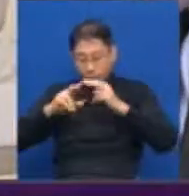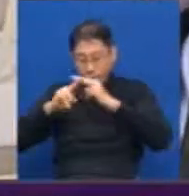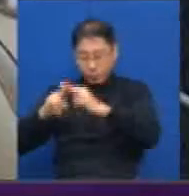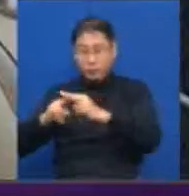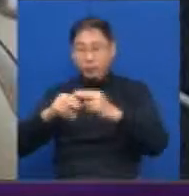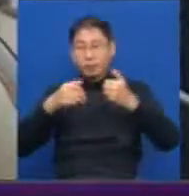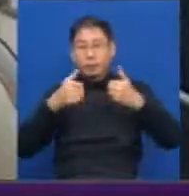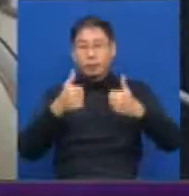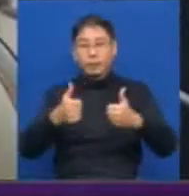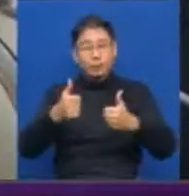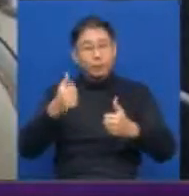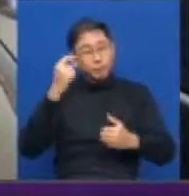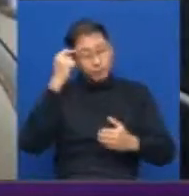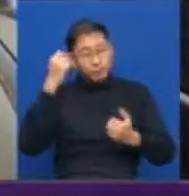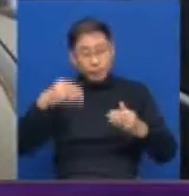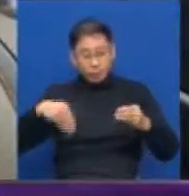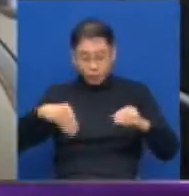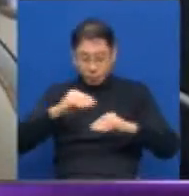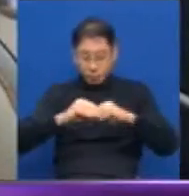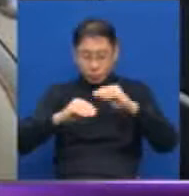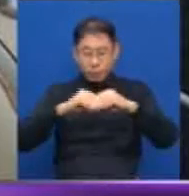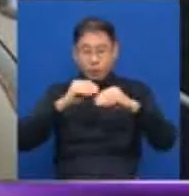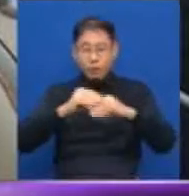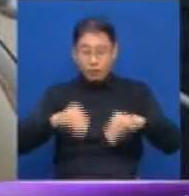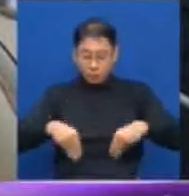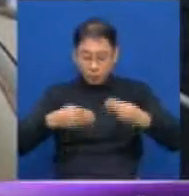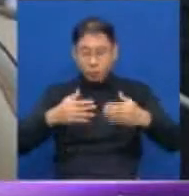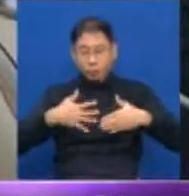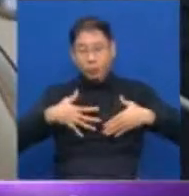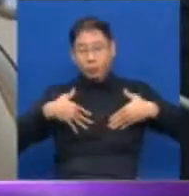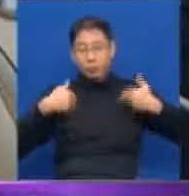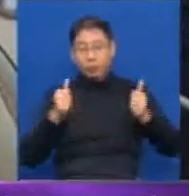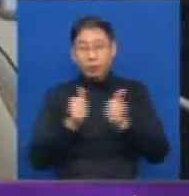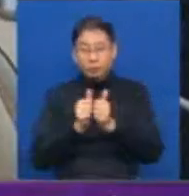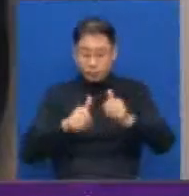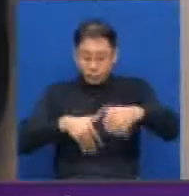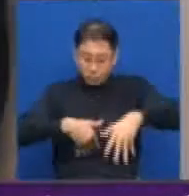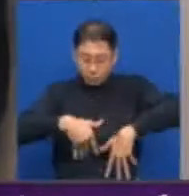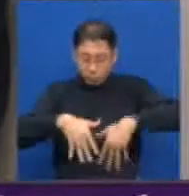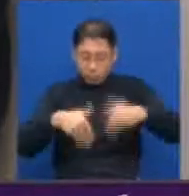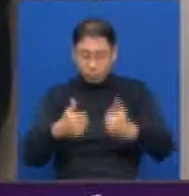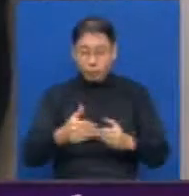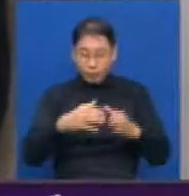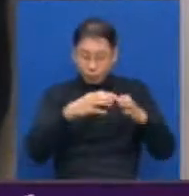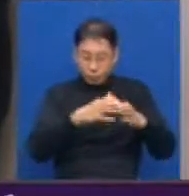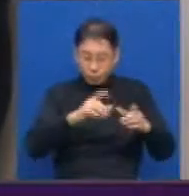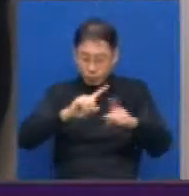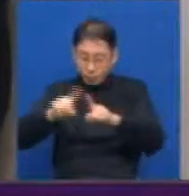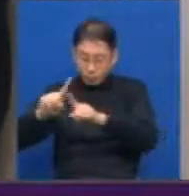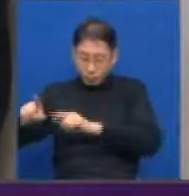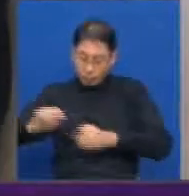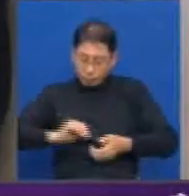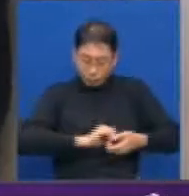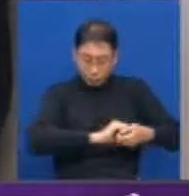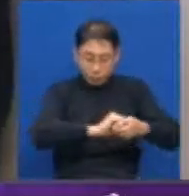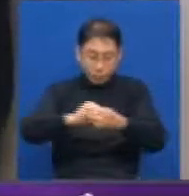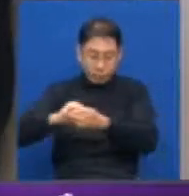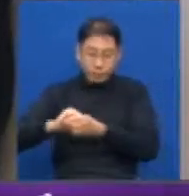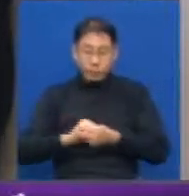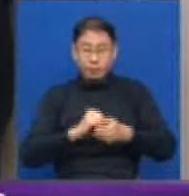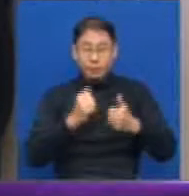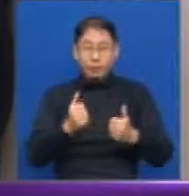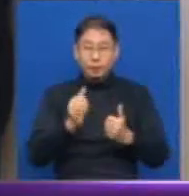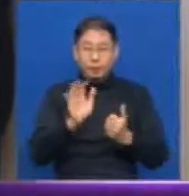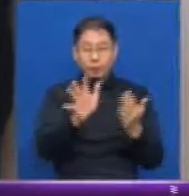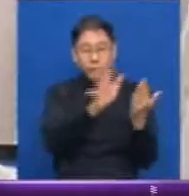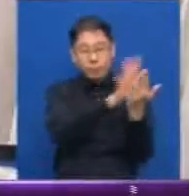ค่อนข้างมากโดยเฉพาะโครงการคืนความสุขสู่ประชาชนที่ดำเนินการจากหลายภาคส่วนร่วมมือร่วมใจกันค่ะของคน